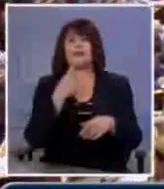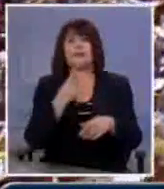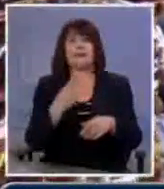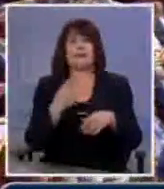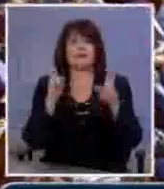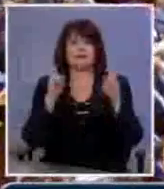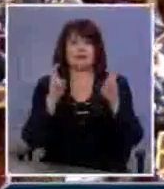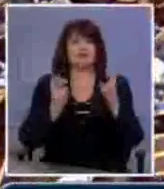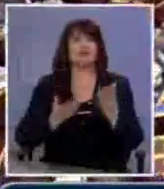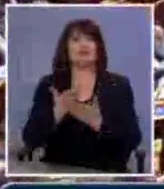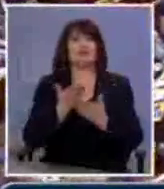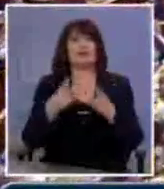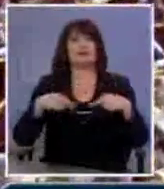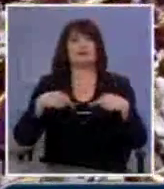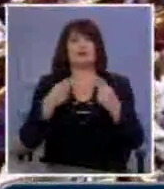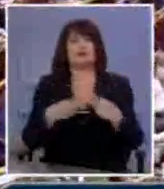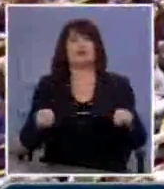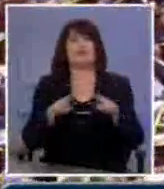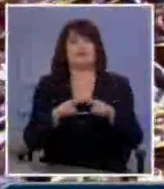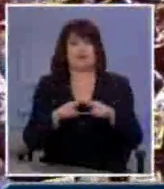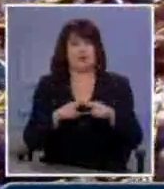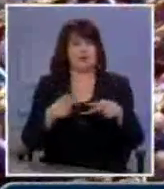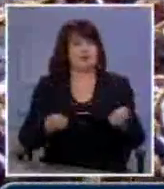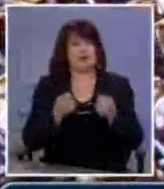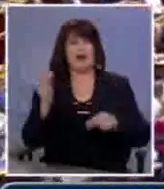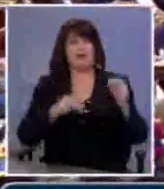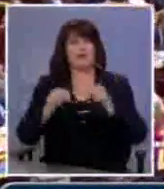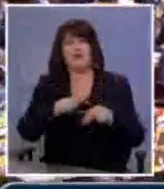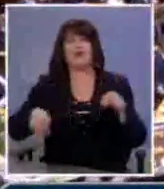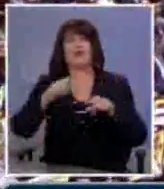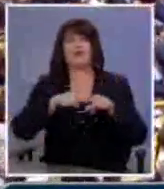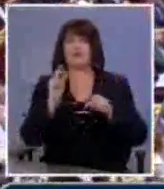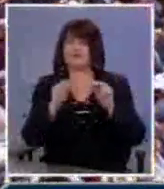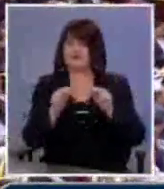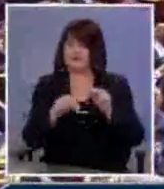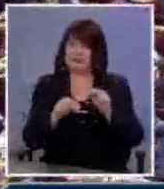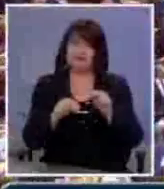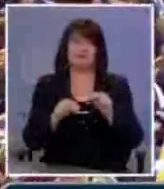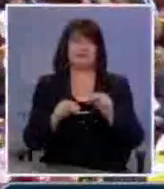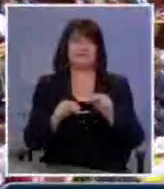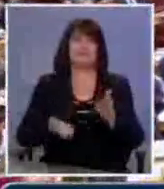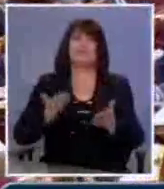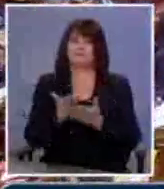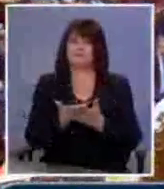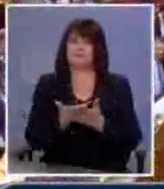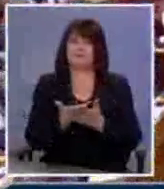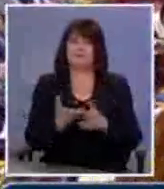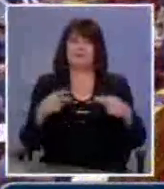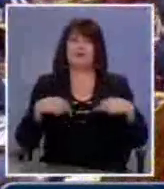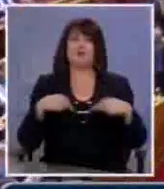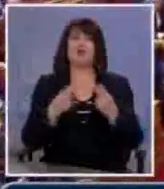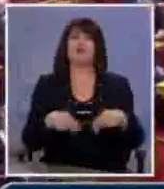επιγράφεται προτάσεις του Υπουργικού Συμβουλίου για τη διεξαγωγή δημοψηφίσματος, η πρόταση του